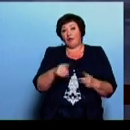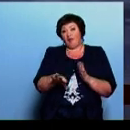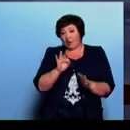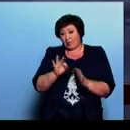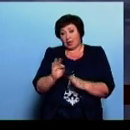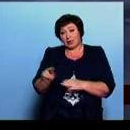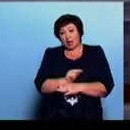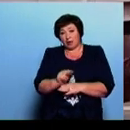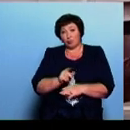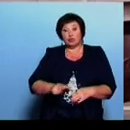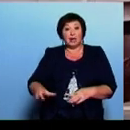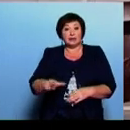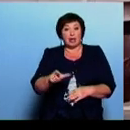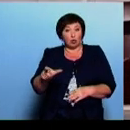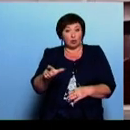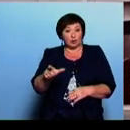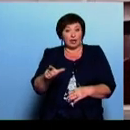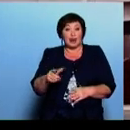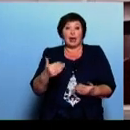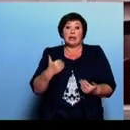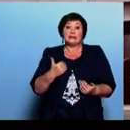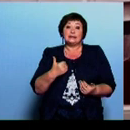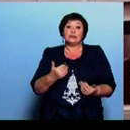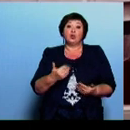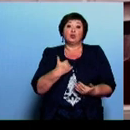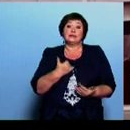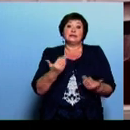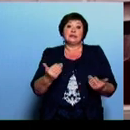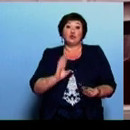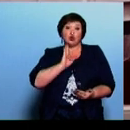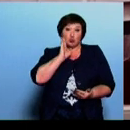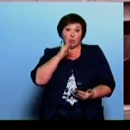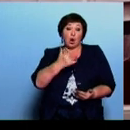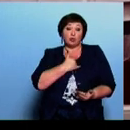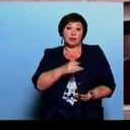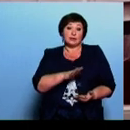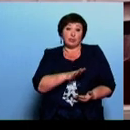ремонтов. И вот для примера, сегодня с утра у нас было